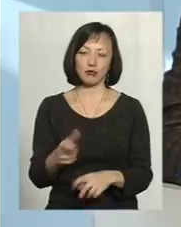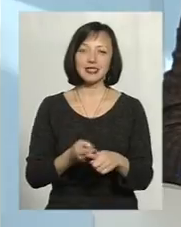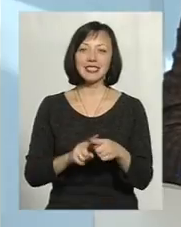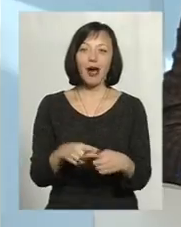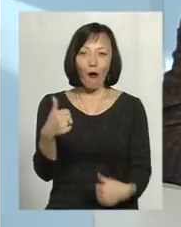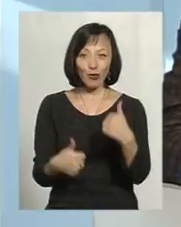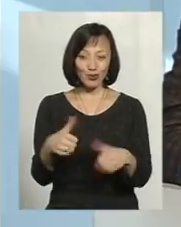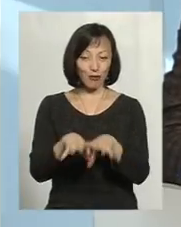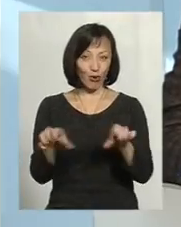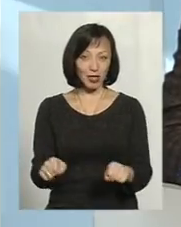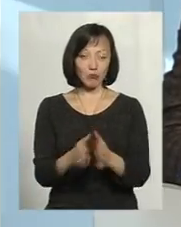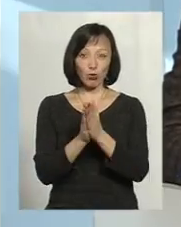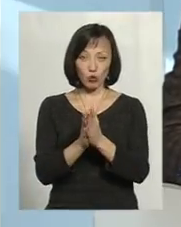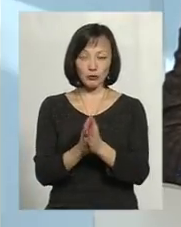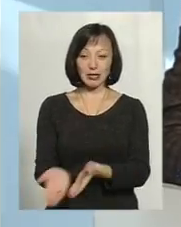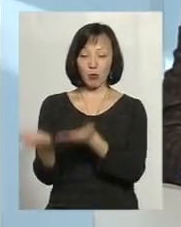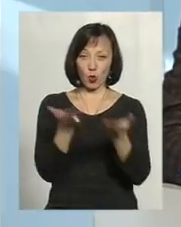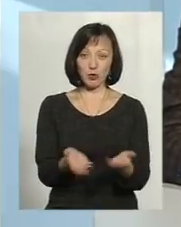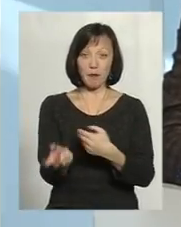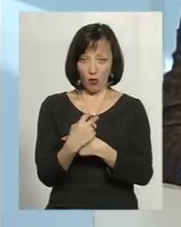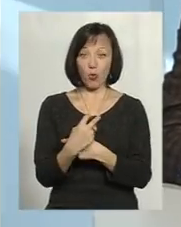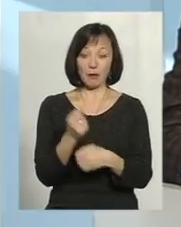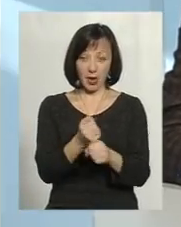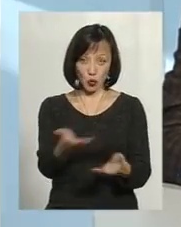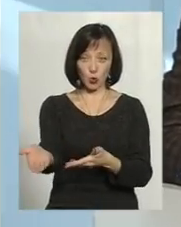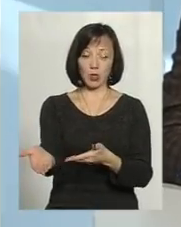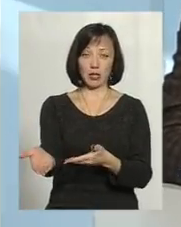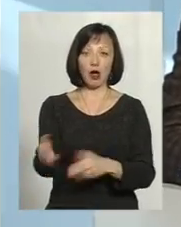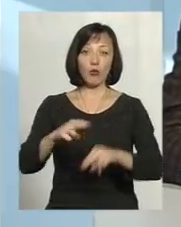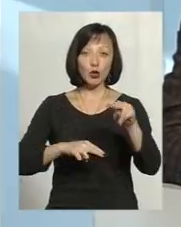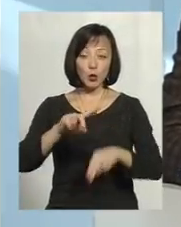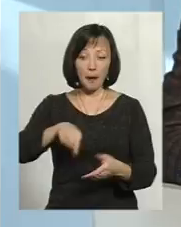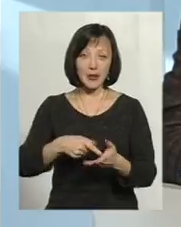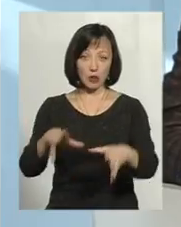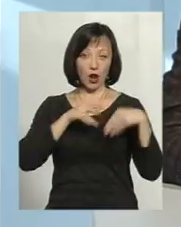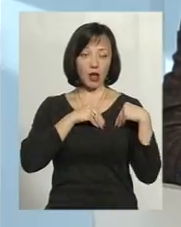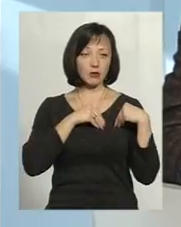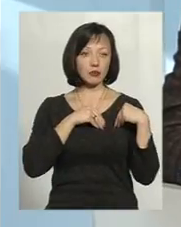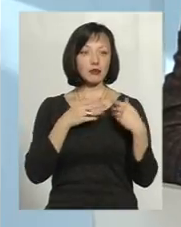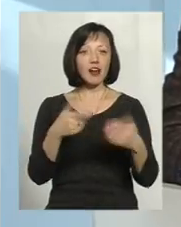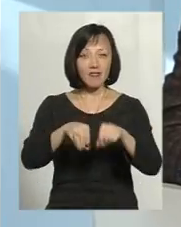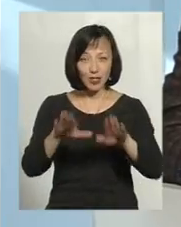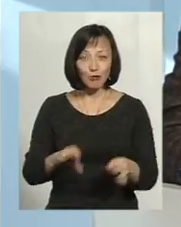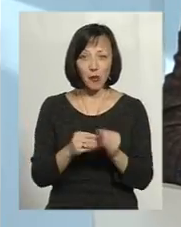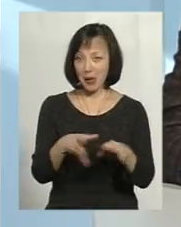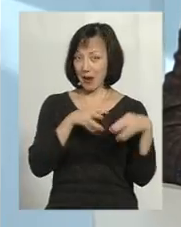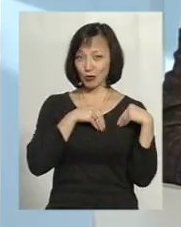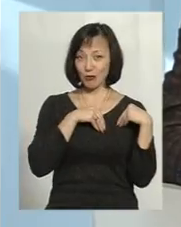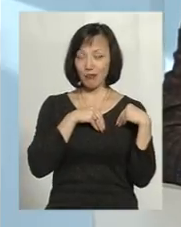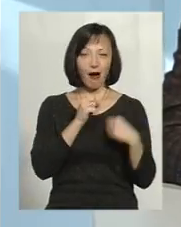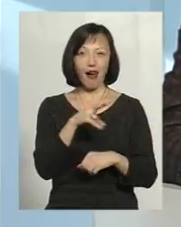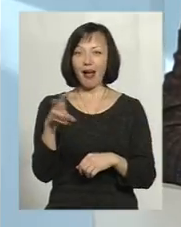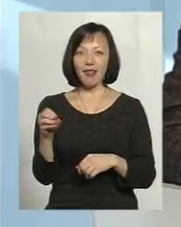конкурсні посади. Ми просимо, запрошуємо, приходьте, працюйте, будуємо місто разом, вирішуємо проблеми разом. Ну,